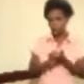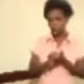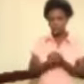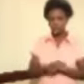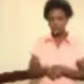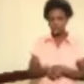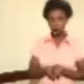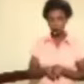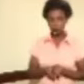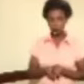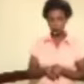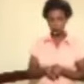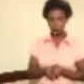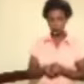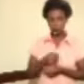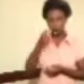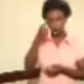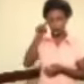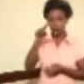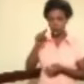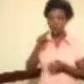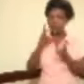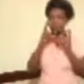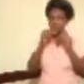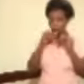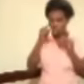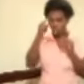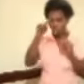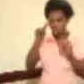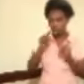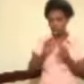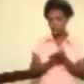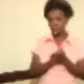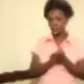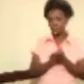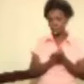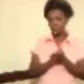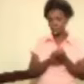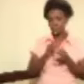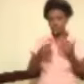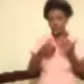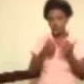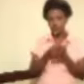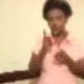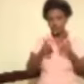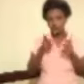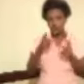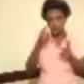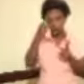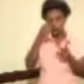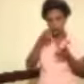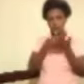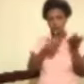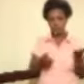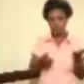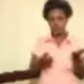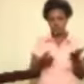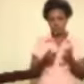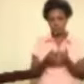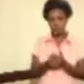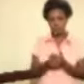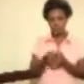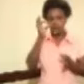dit? Vous l'avez juste mentionné en parlant du président du Sénat et que par un président de la Cour de cassation, c'est quoi pour vous la Haute